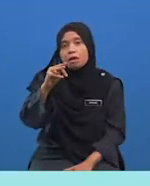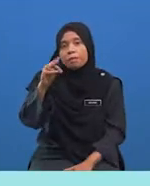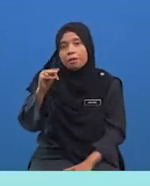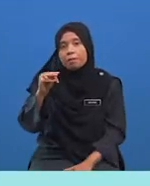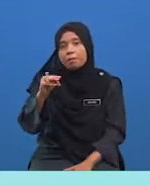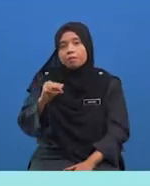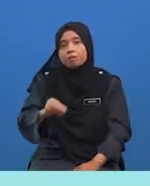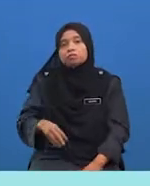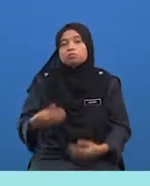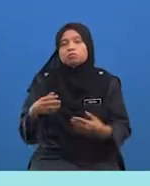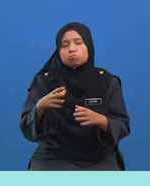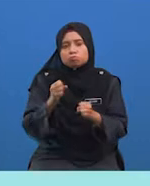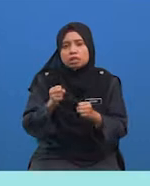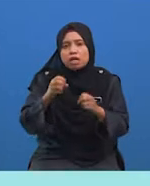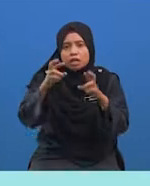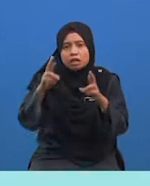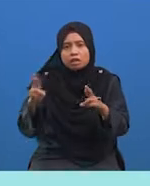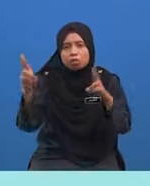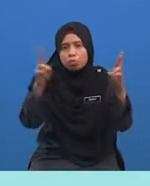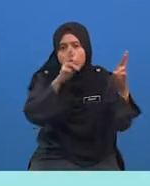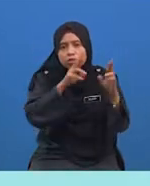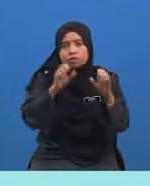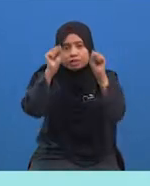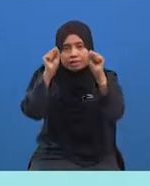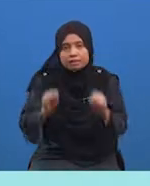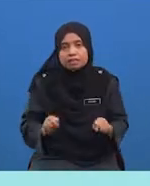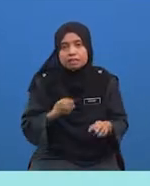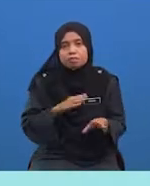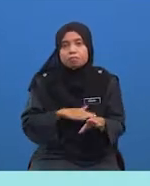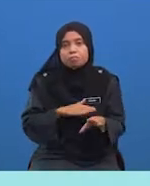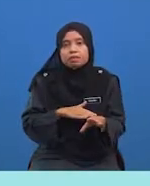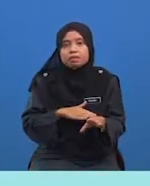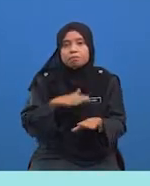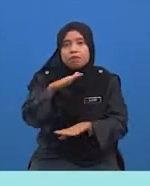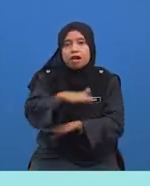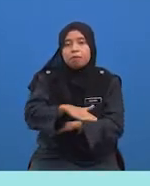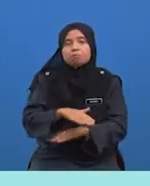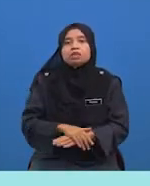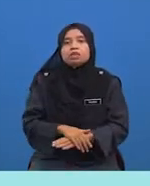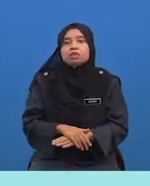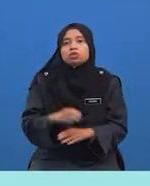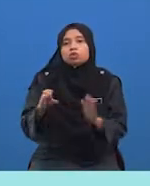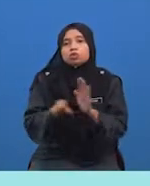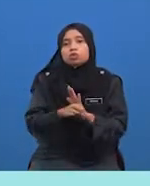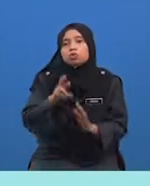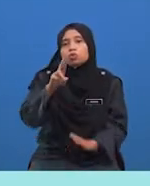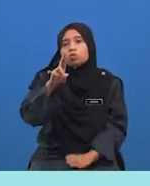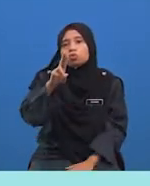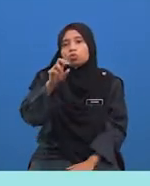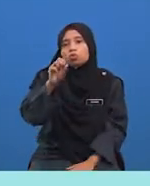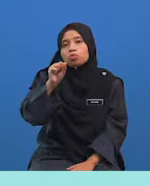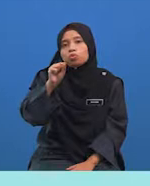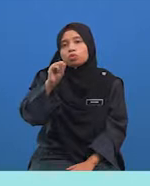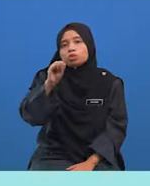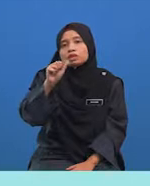mengalami ribut salji pada musim sejuk. Contoh negara ialah Rusia di bahagian selatan,